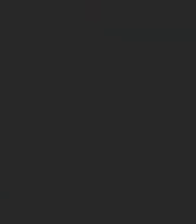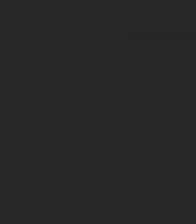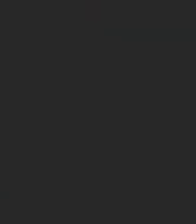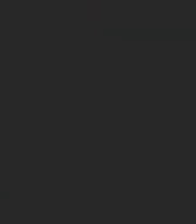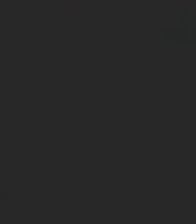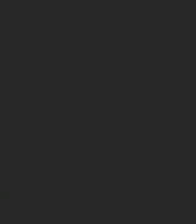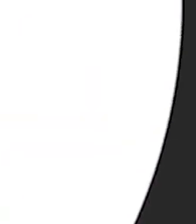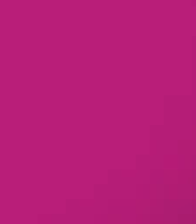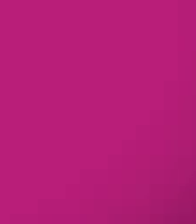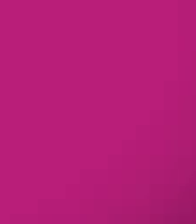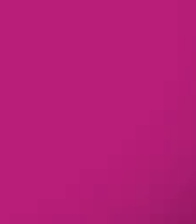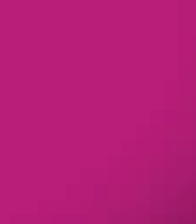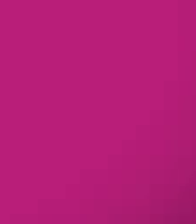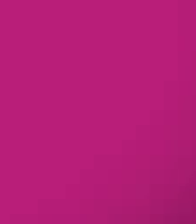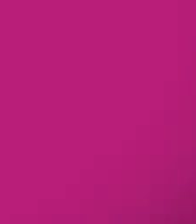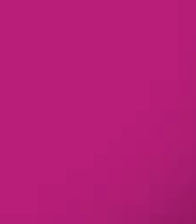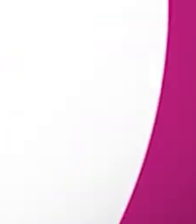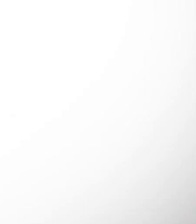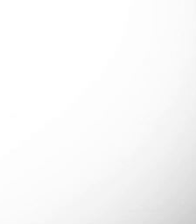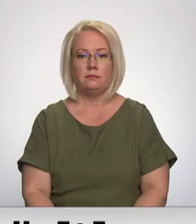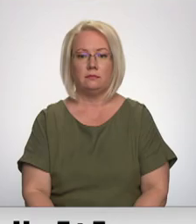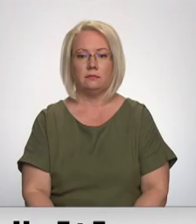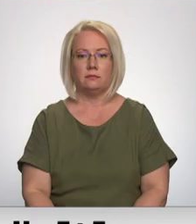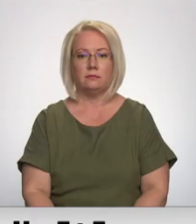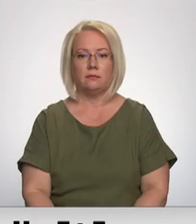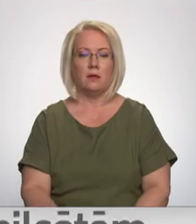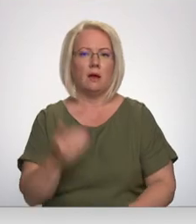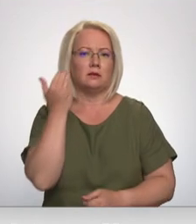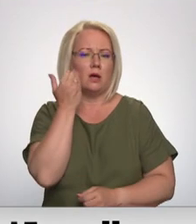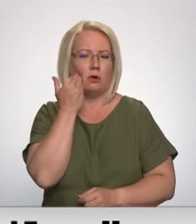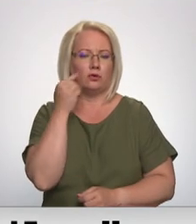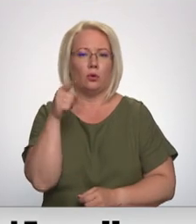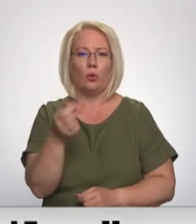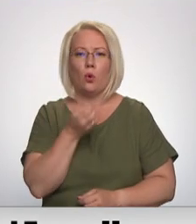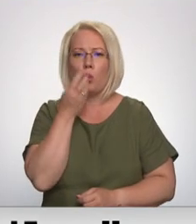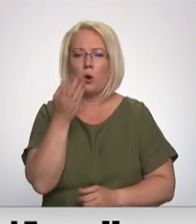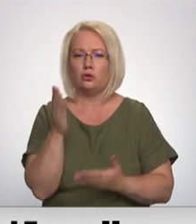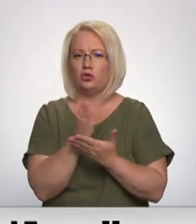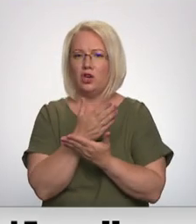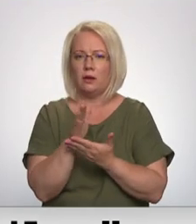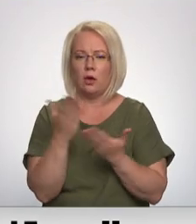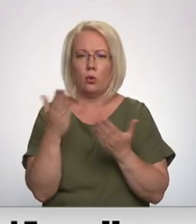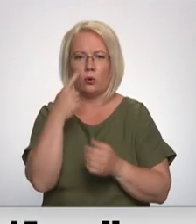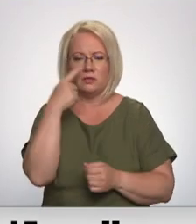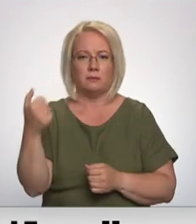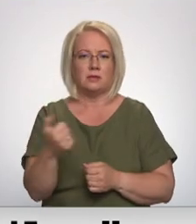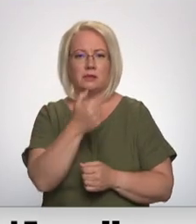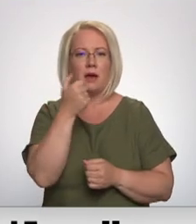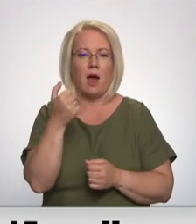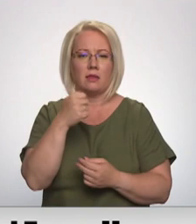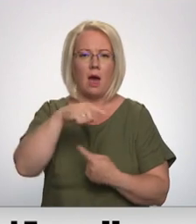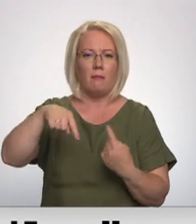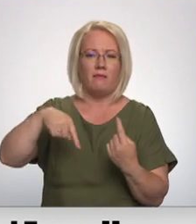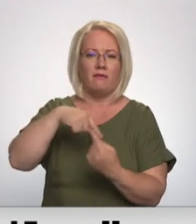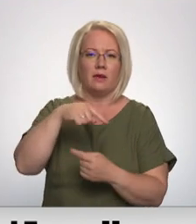Re, viss ēters ir te! Kā sauca to rožu šķirni, kura uz 100 gadiem apvija dusošās